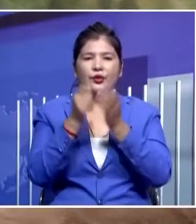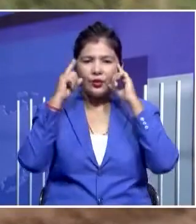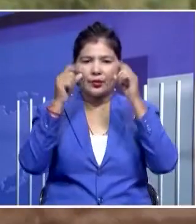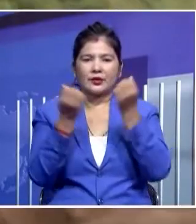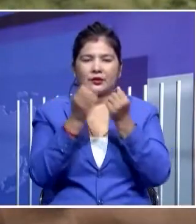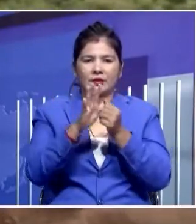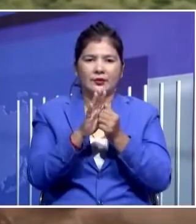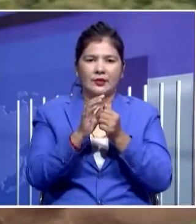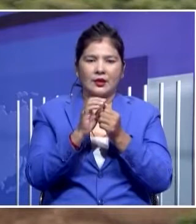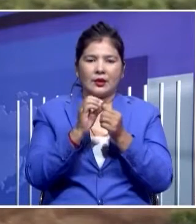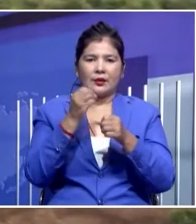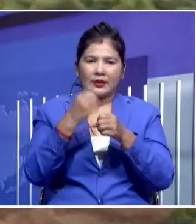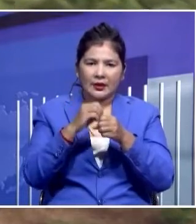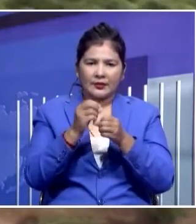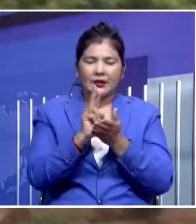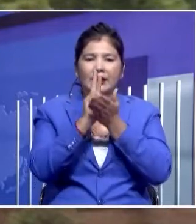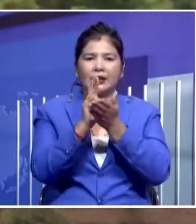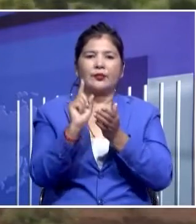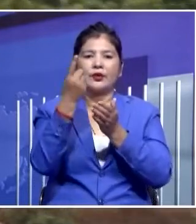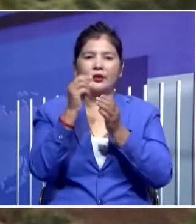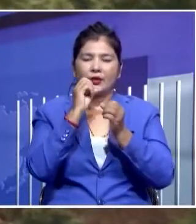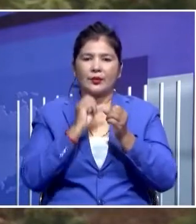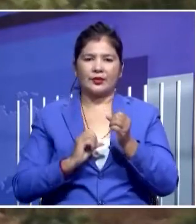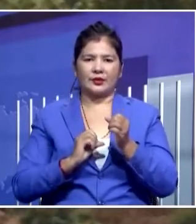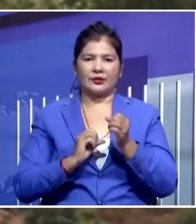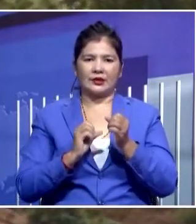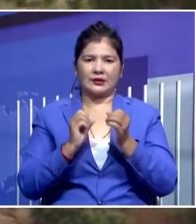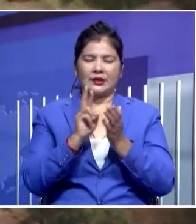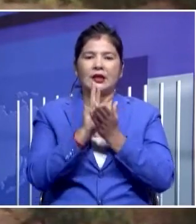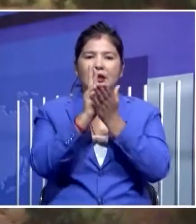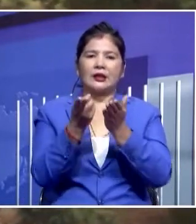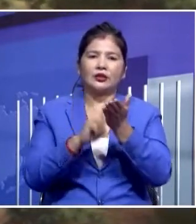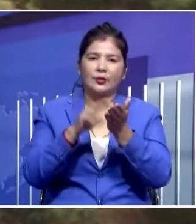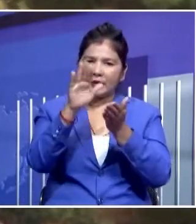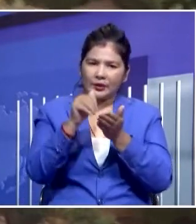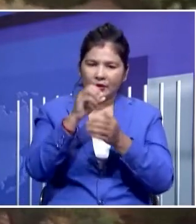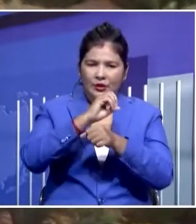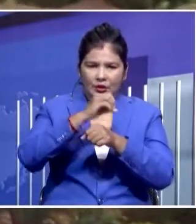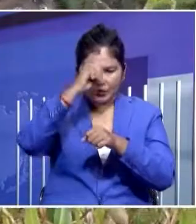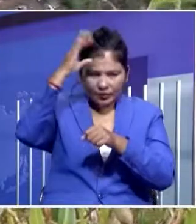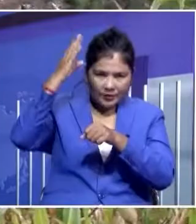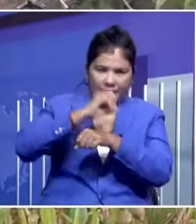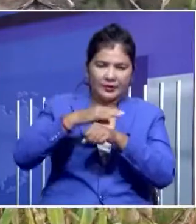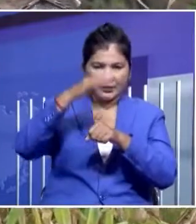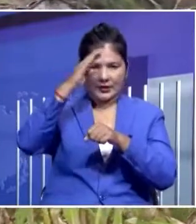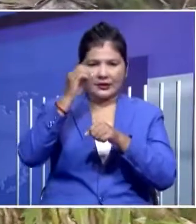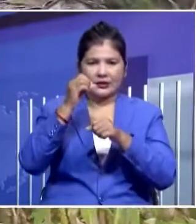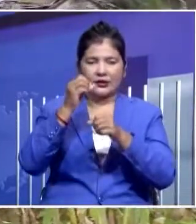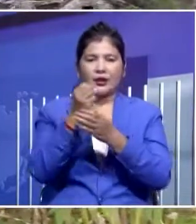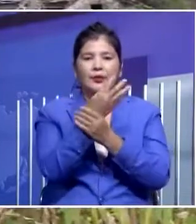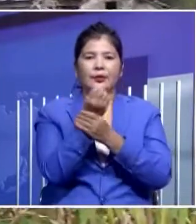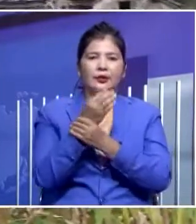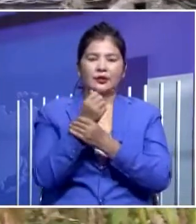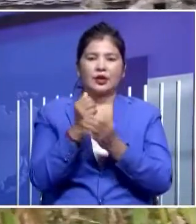अहिले प्रारम्भिक रूपमा राहत दिएको र पहिरो पीडितका लागि थप राहतको प्याकेज ल्याउने सुदूरपश्चिम प्रदेश सरकारले जनाएको छ। विपदको समयमा एक